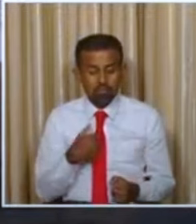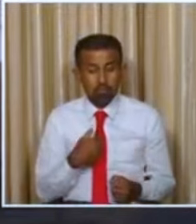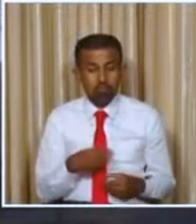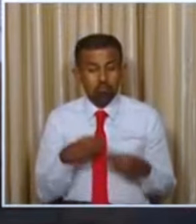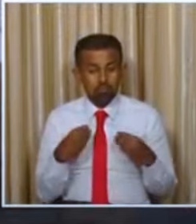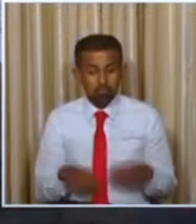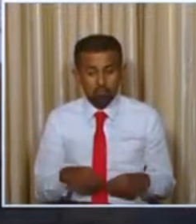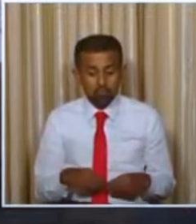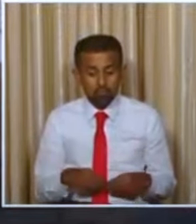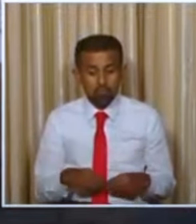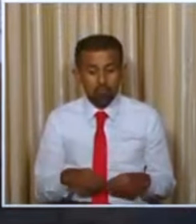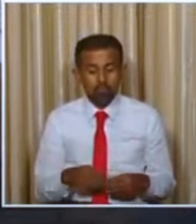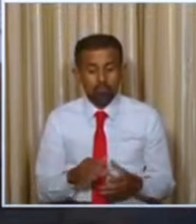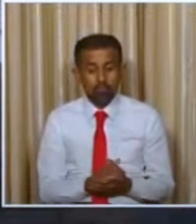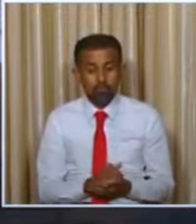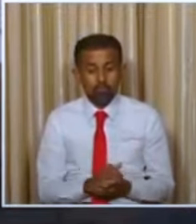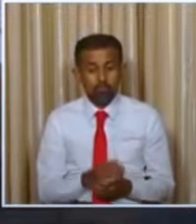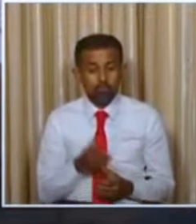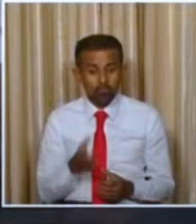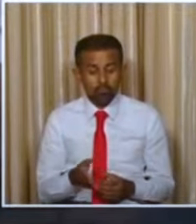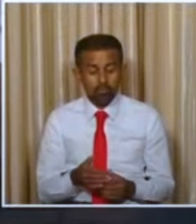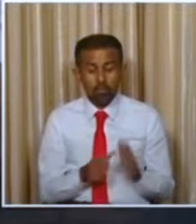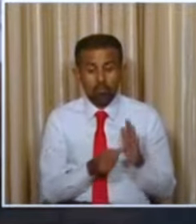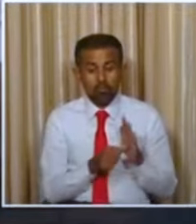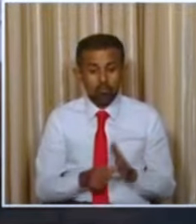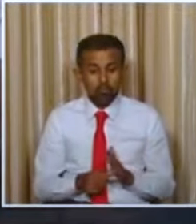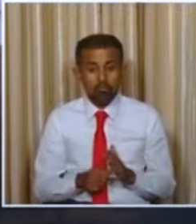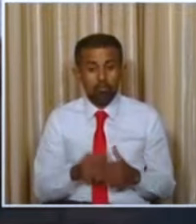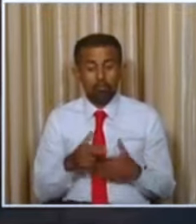கொண்டிருக்கின்றது. இந்த நாட்டை நீங்கள்